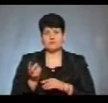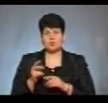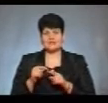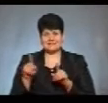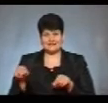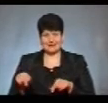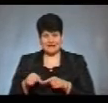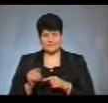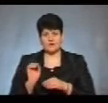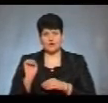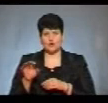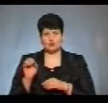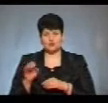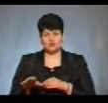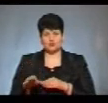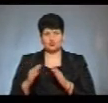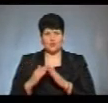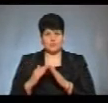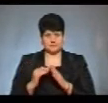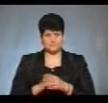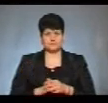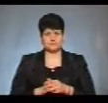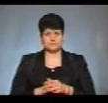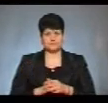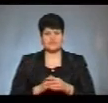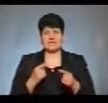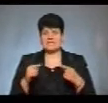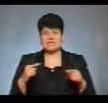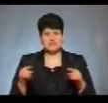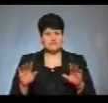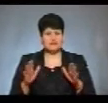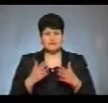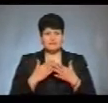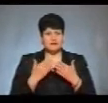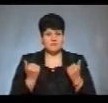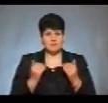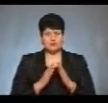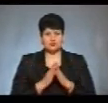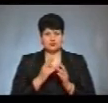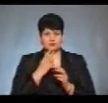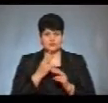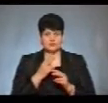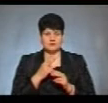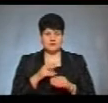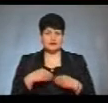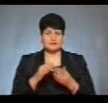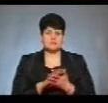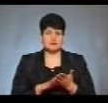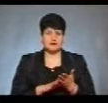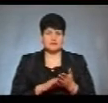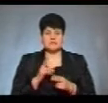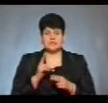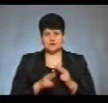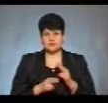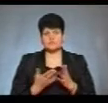вони голосують, власне, на дому. Інших варіантів, на жаль, нема. Прошу звернути увагу і вчасно подати заяву. Мусимо завершувати